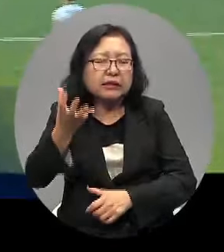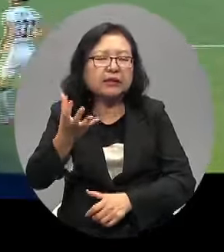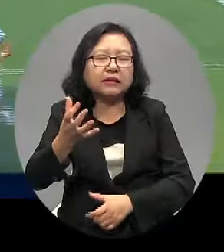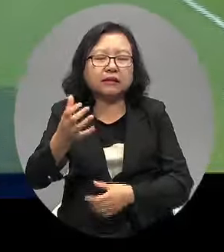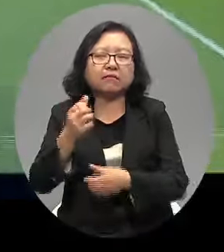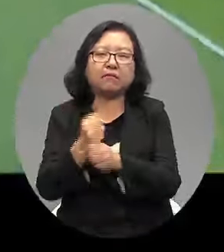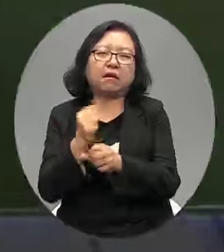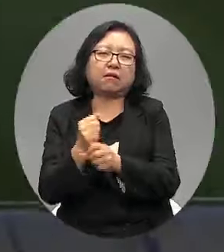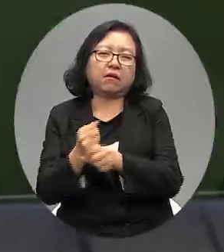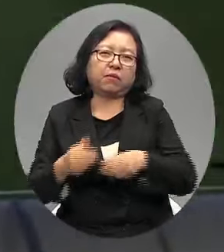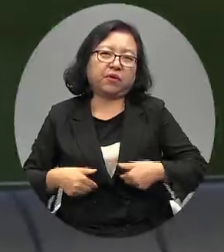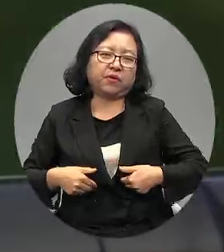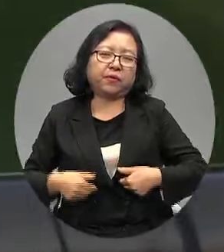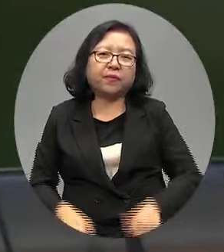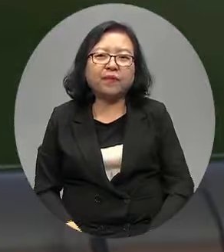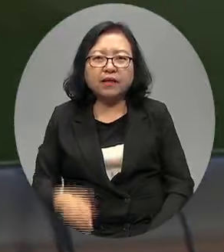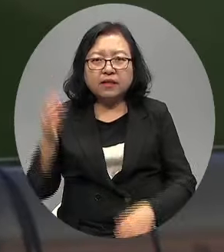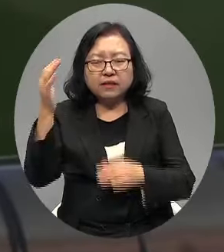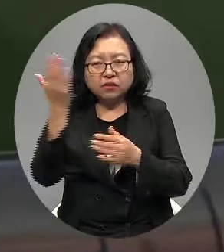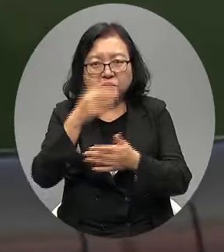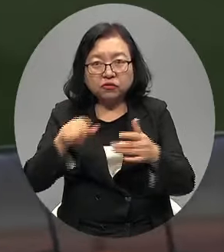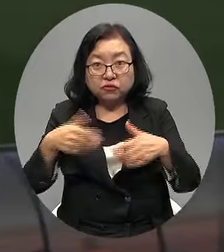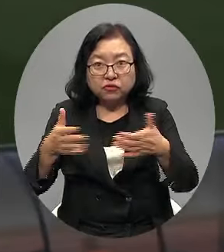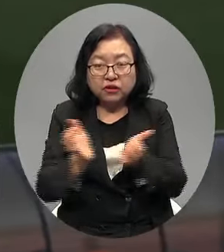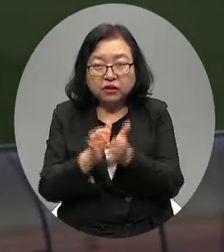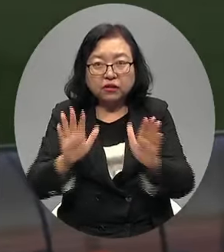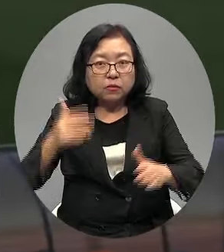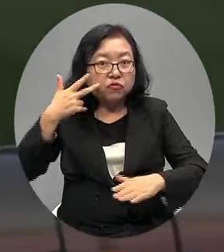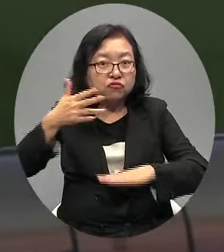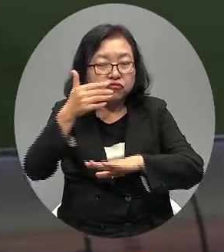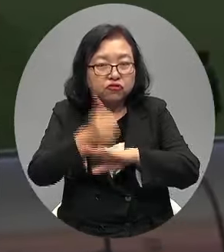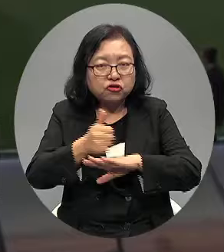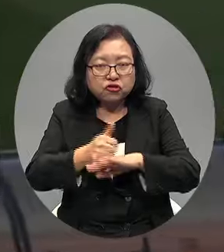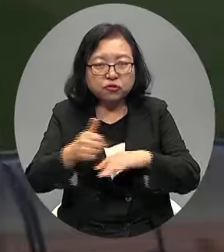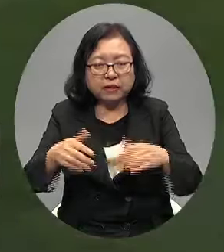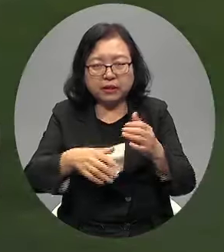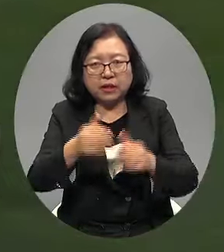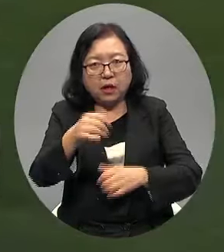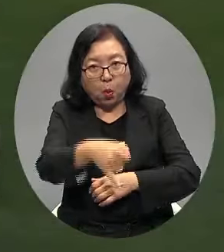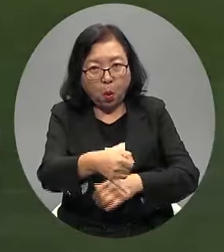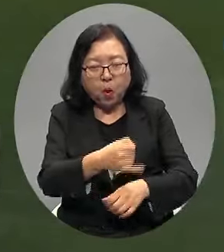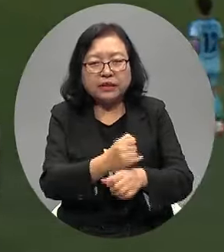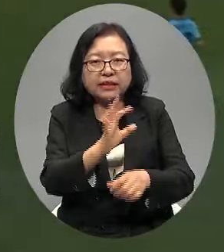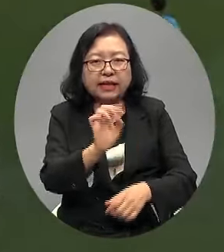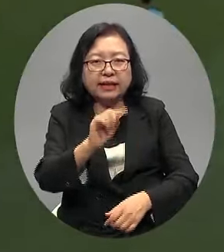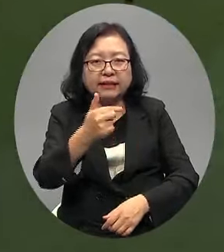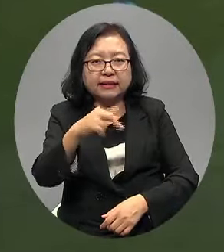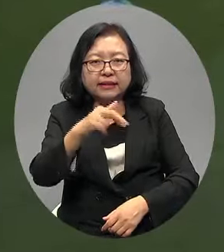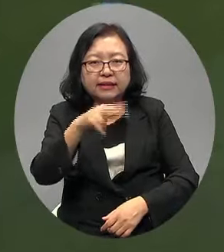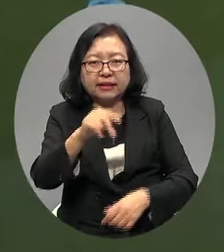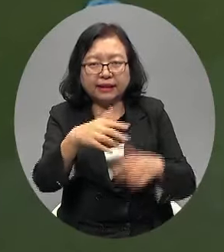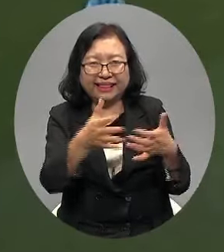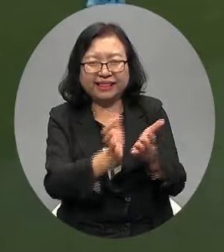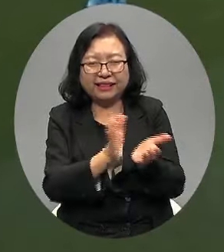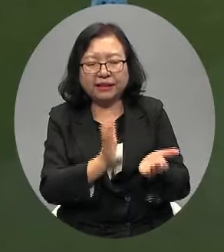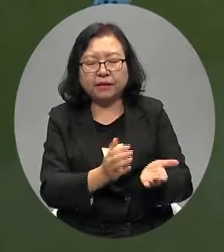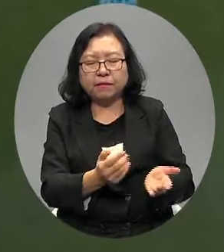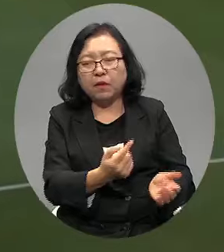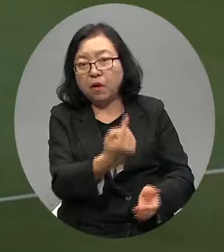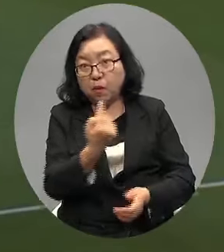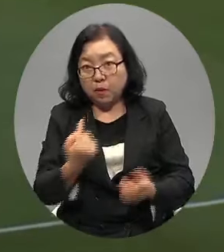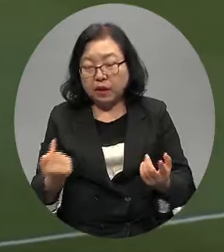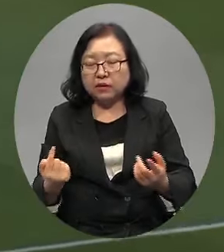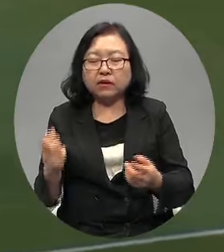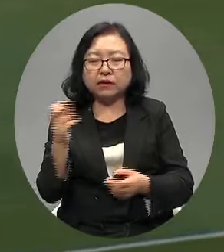형태. 충북 청주는 이번 주말 리그 최하위인 안산을 홈으로 불러 다시 상위권 안착에